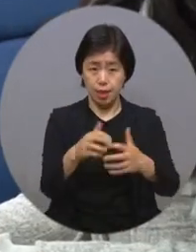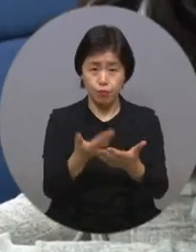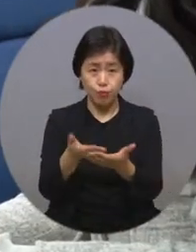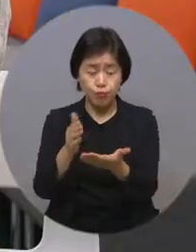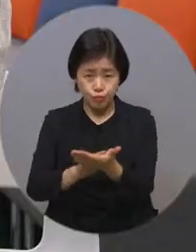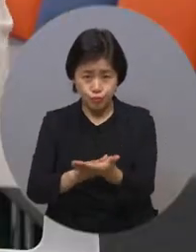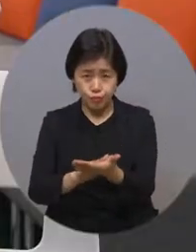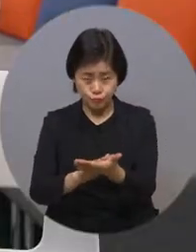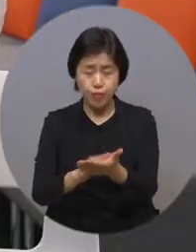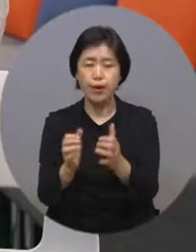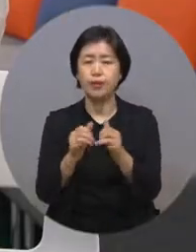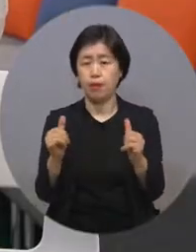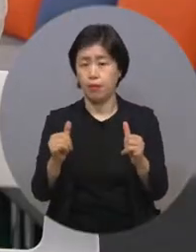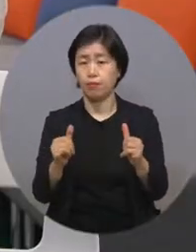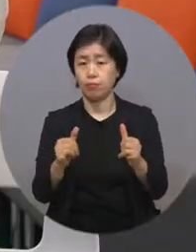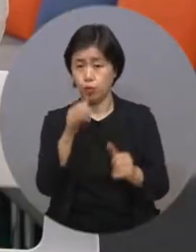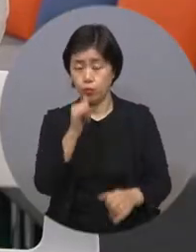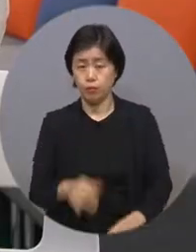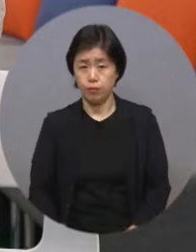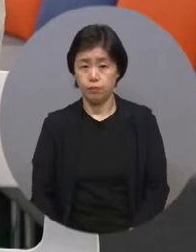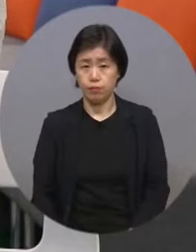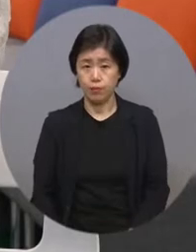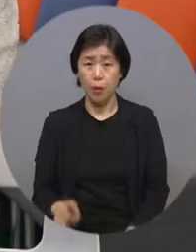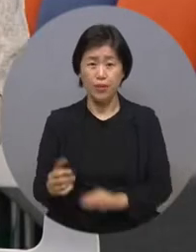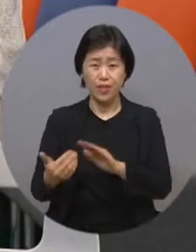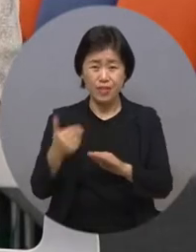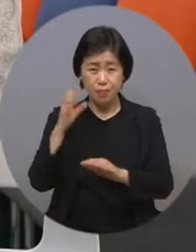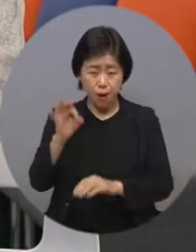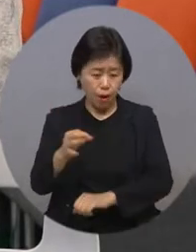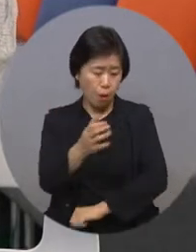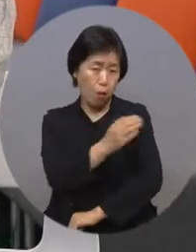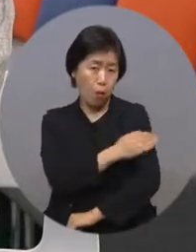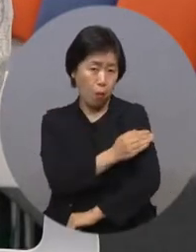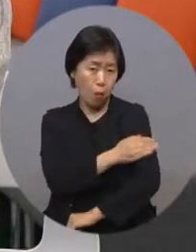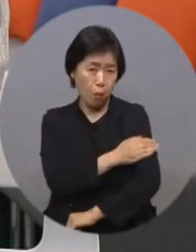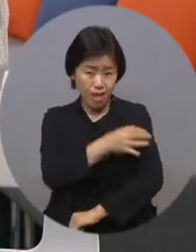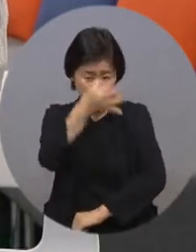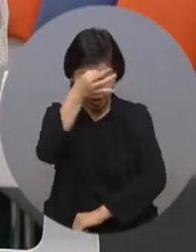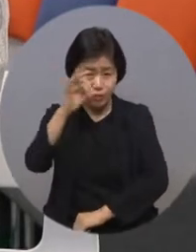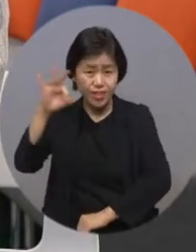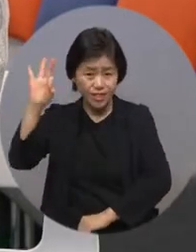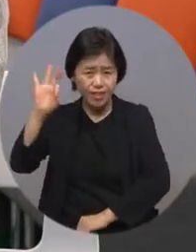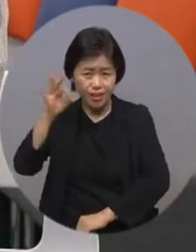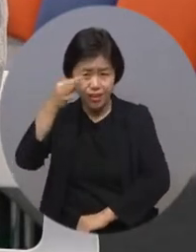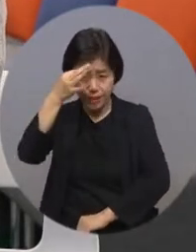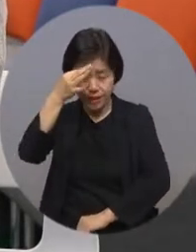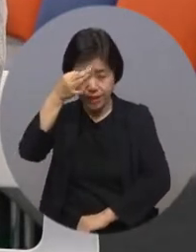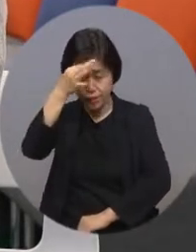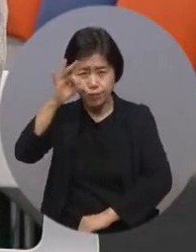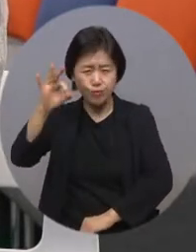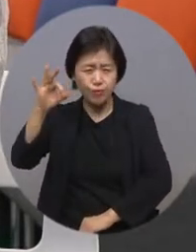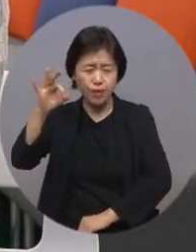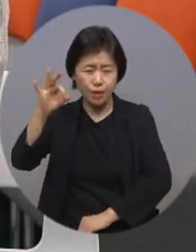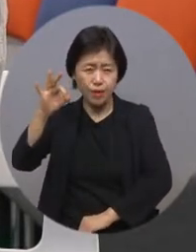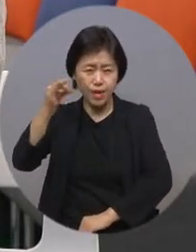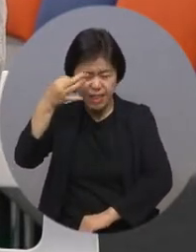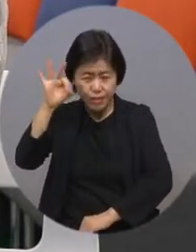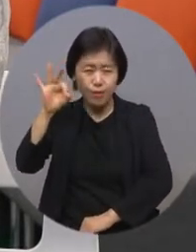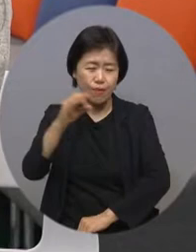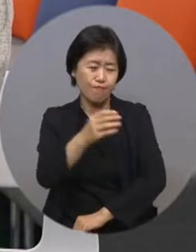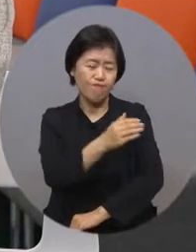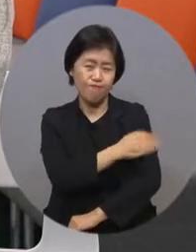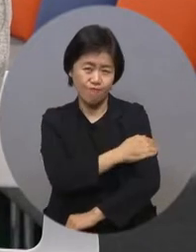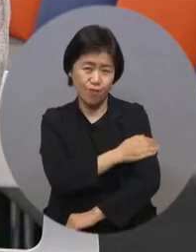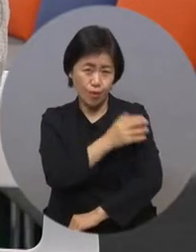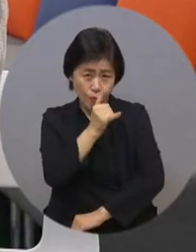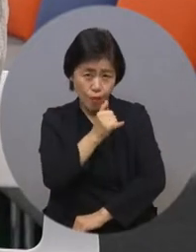하고 있습니다. 예. 아, 그럼 아까 봤는데 마이스터 따신 분. 네네. 그쵸. 마이스터도 따고 거기에 또 넘어서 수리도 할 수 있는 능력이 되는